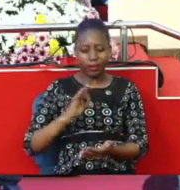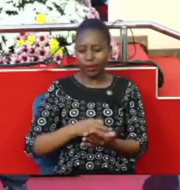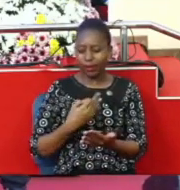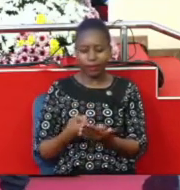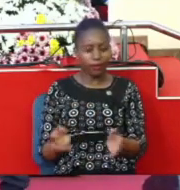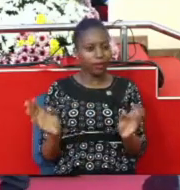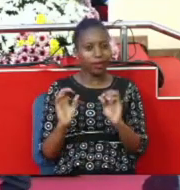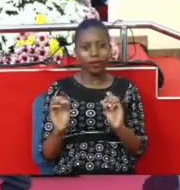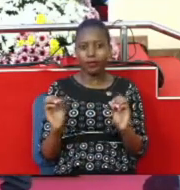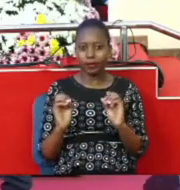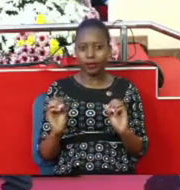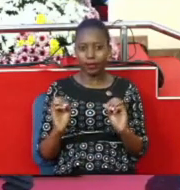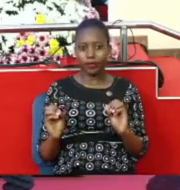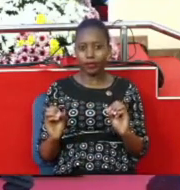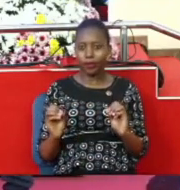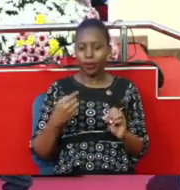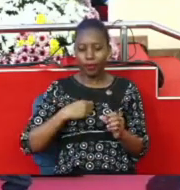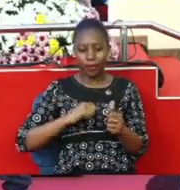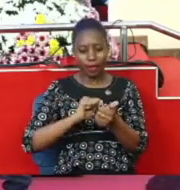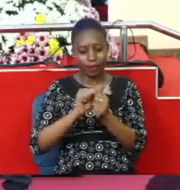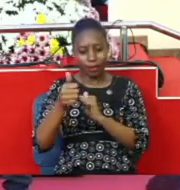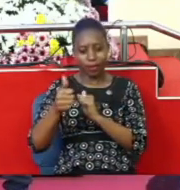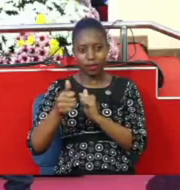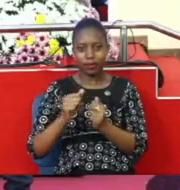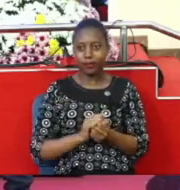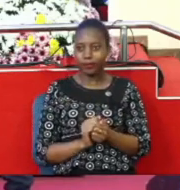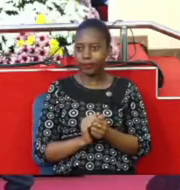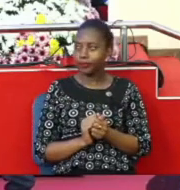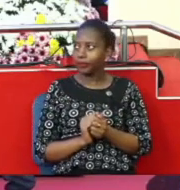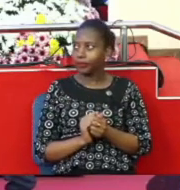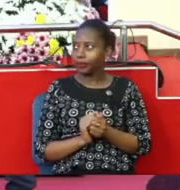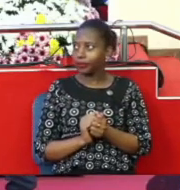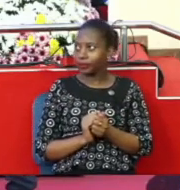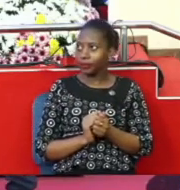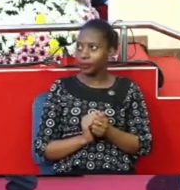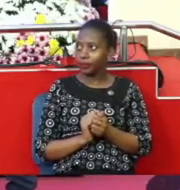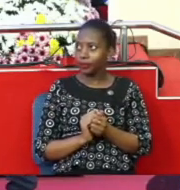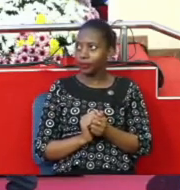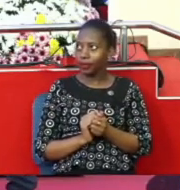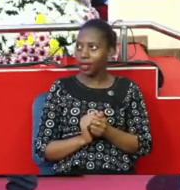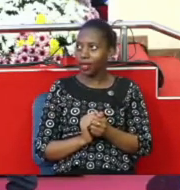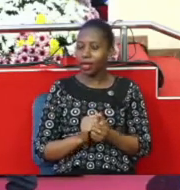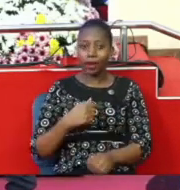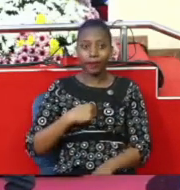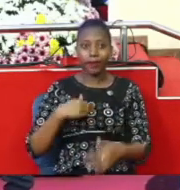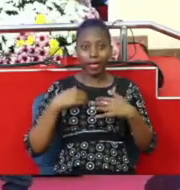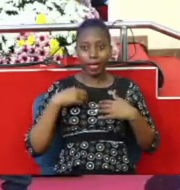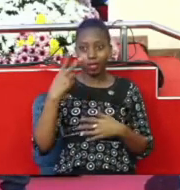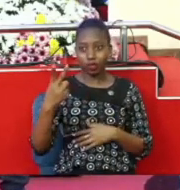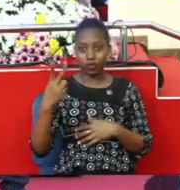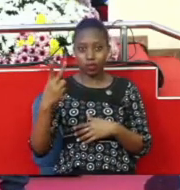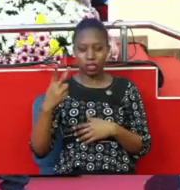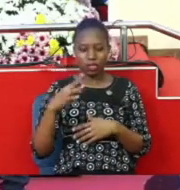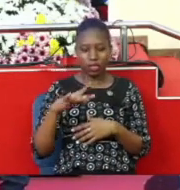kwa mtu wa kuanguka. I had passed. Nilikuwa nimepita. I had my 20 something points. Nilikuwa na